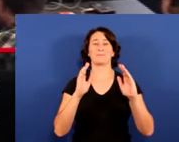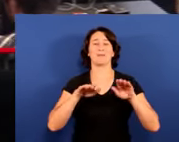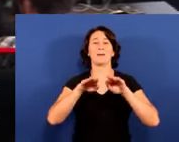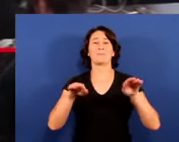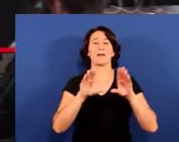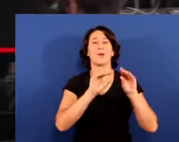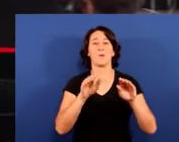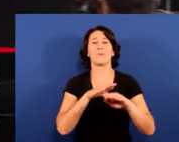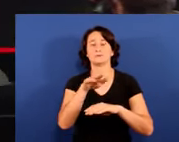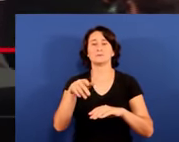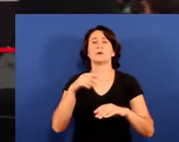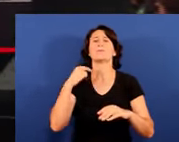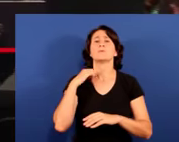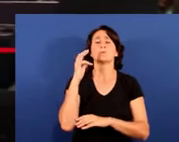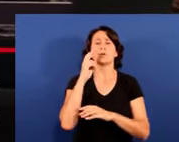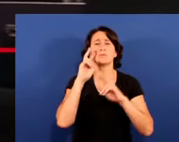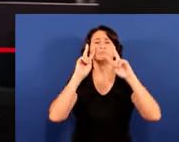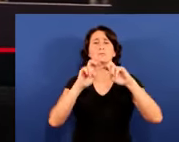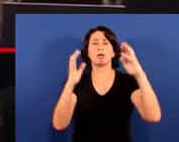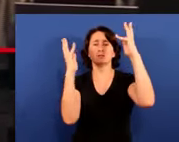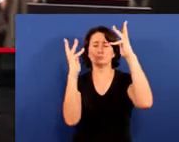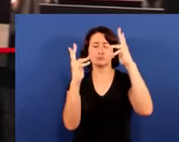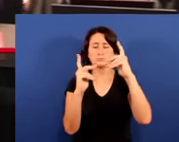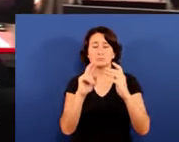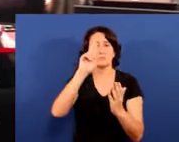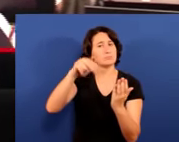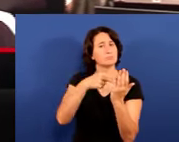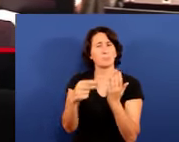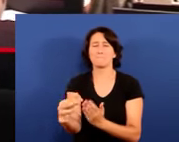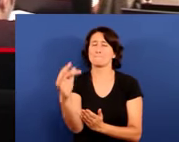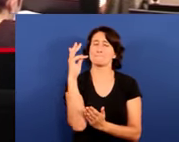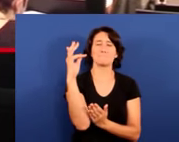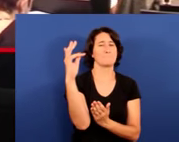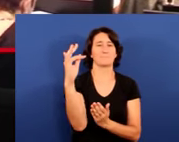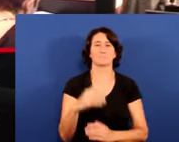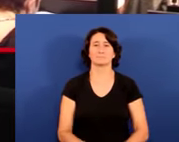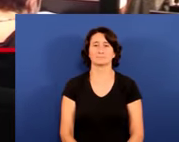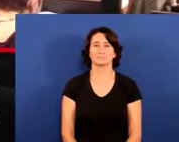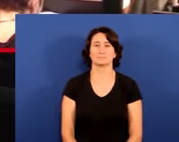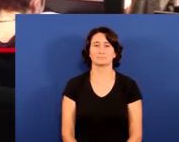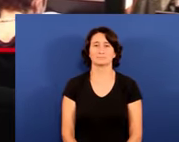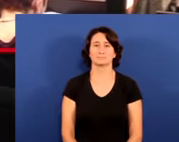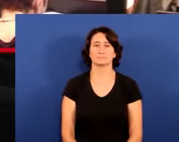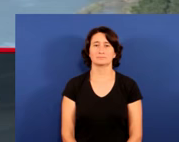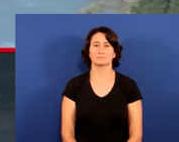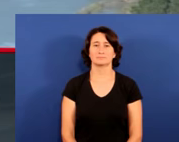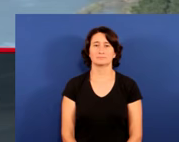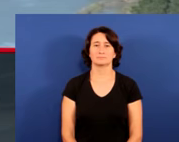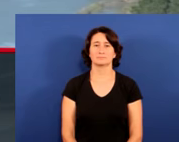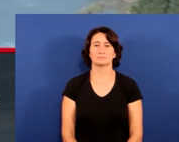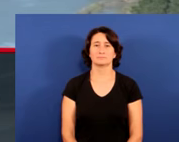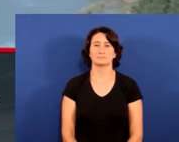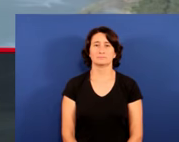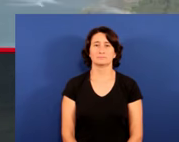erabiltzaileen denboraldiaren balorazio ona finkatzea asetze maila altuak ikusita. Aurtengo denboraldia ekainaren 30ean hasi da